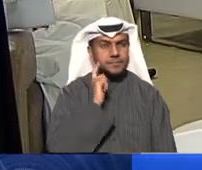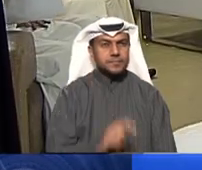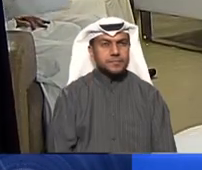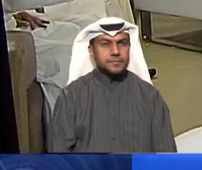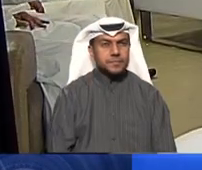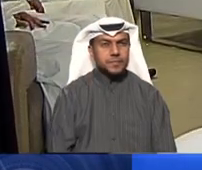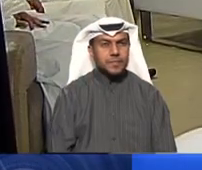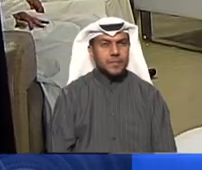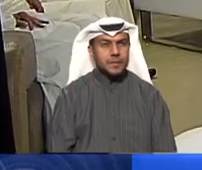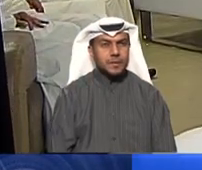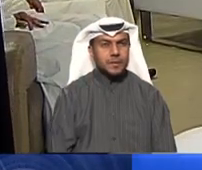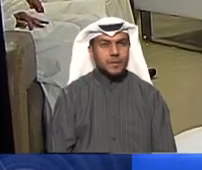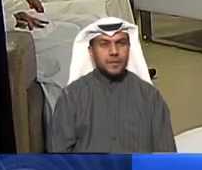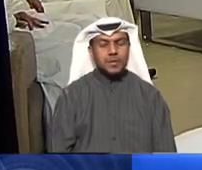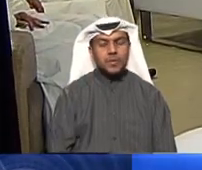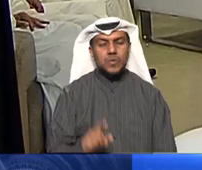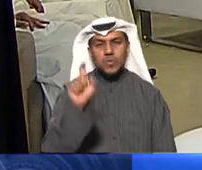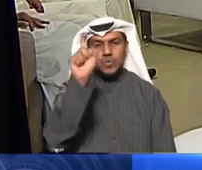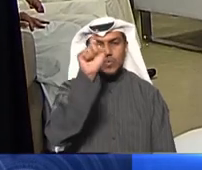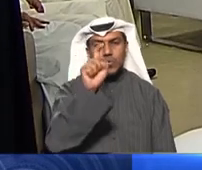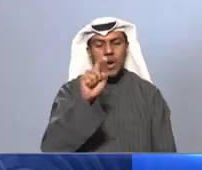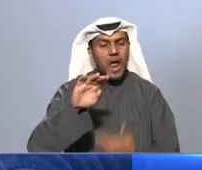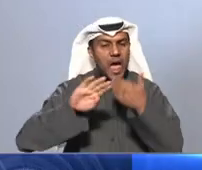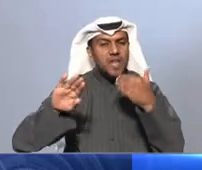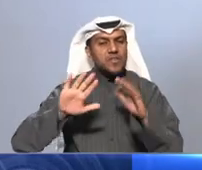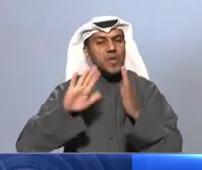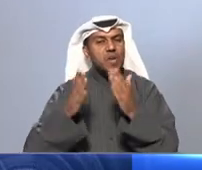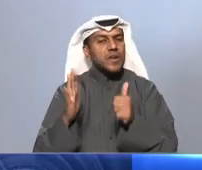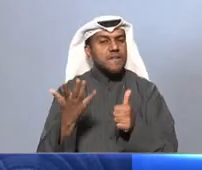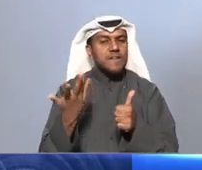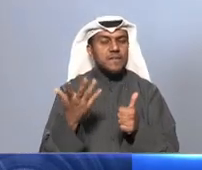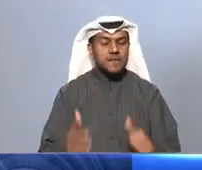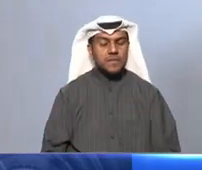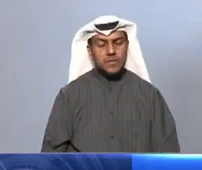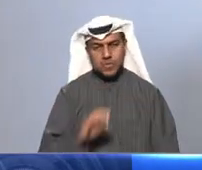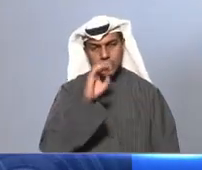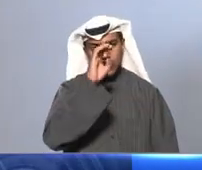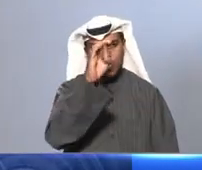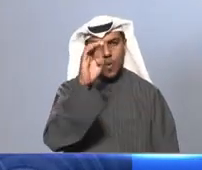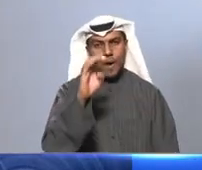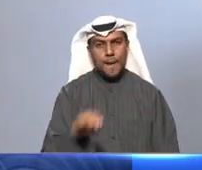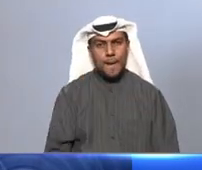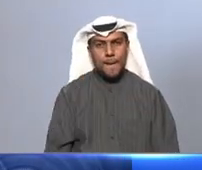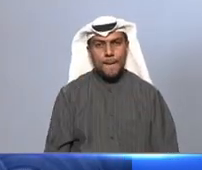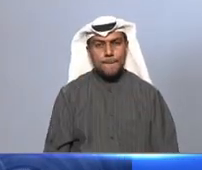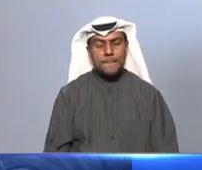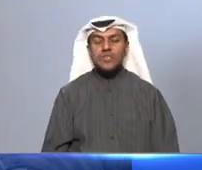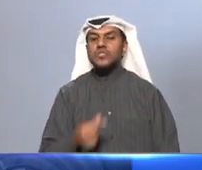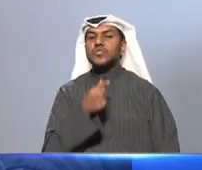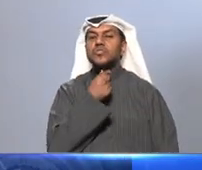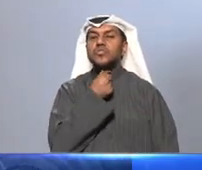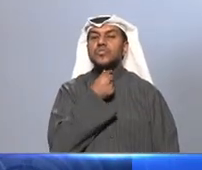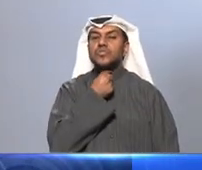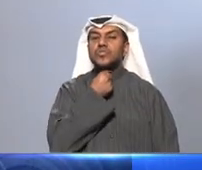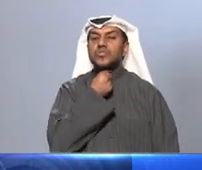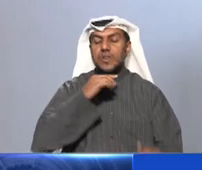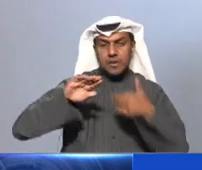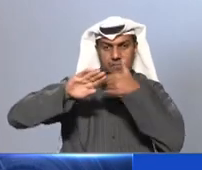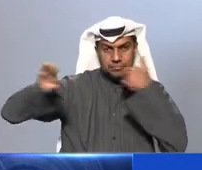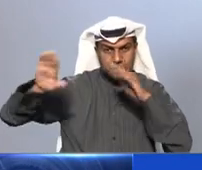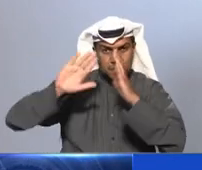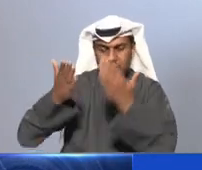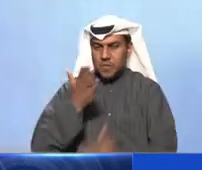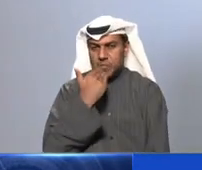أوكي. لا يوجد هناك تخصيص لمحجر صحي في منطقة الجهرة، هذه كلمات.